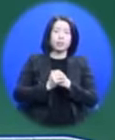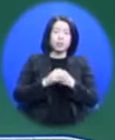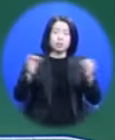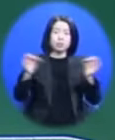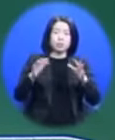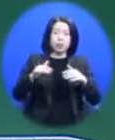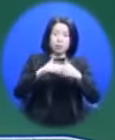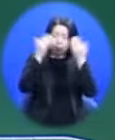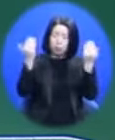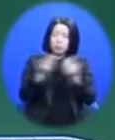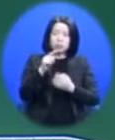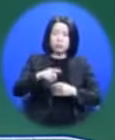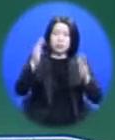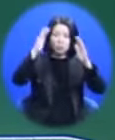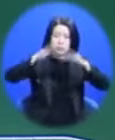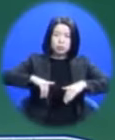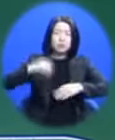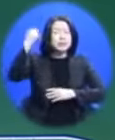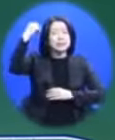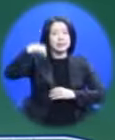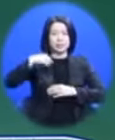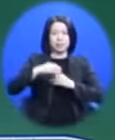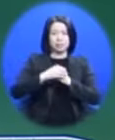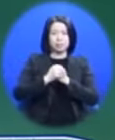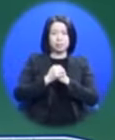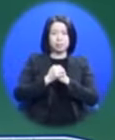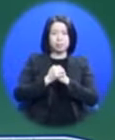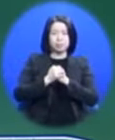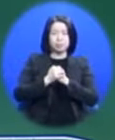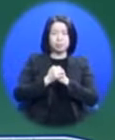순간 모든 것이 무너져버린 느낌이었습니다.